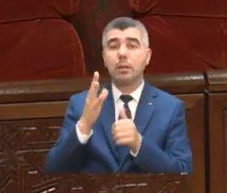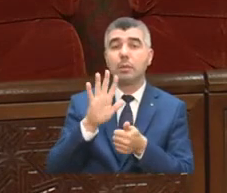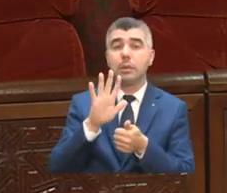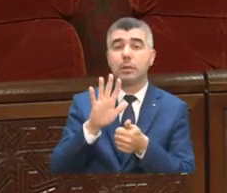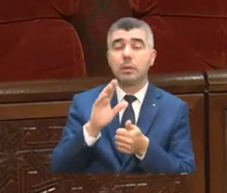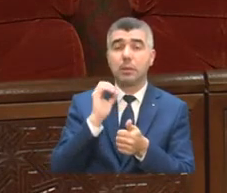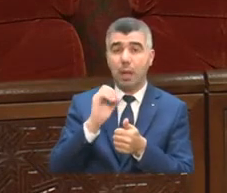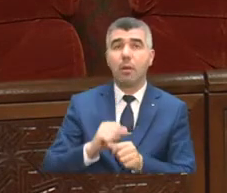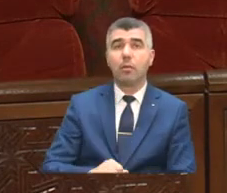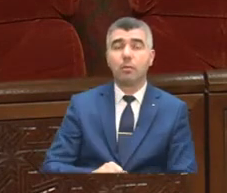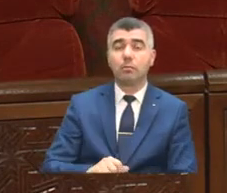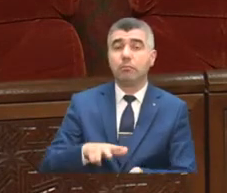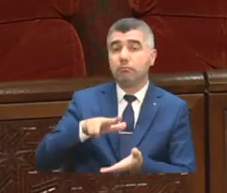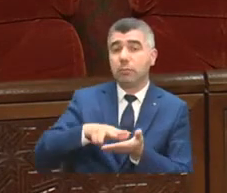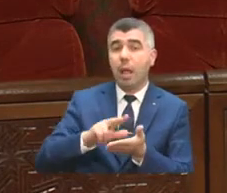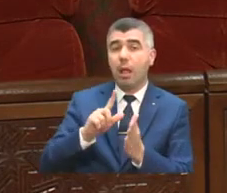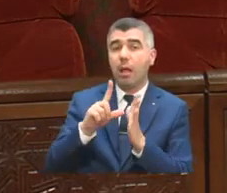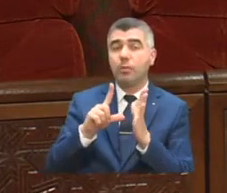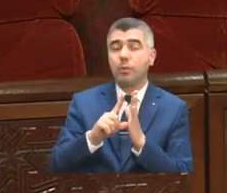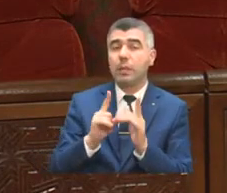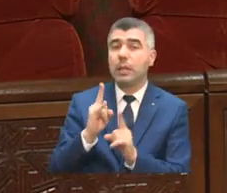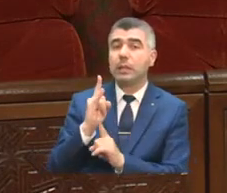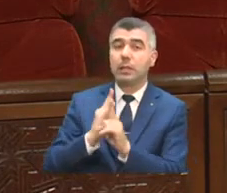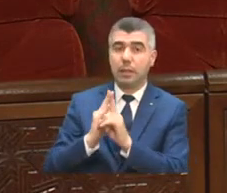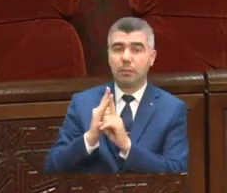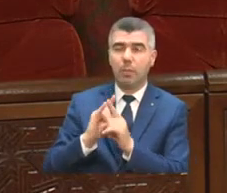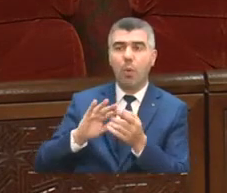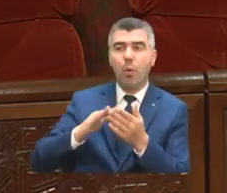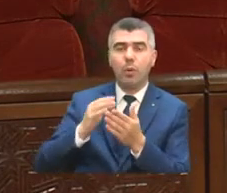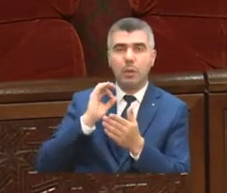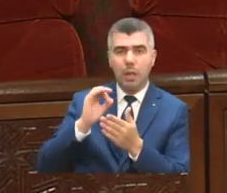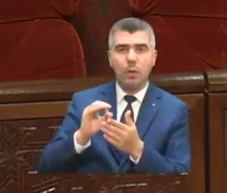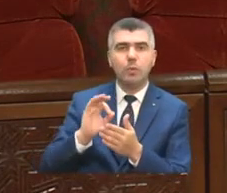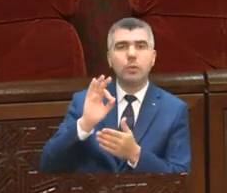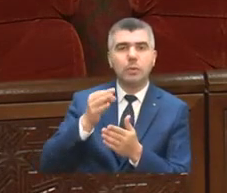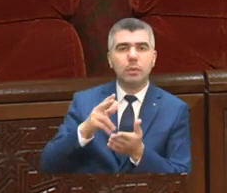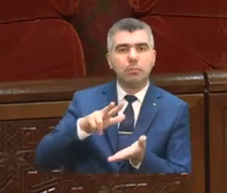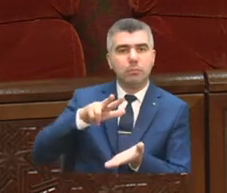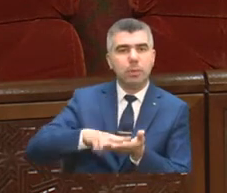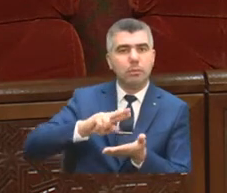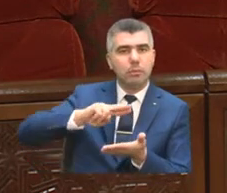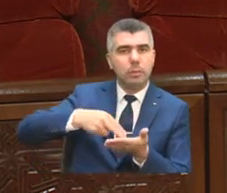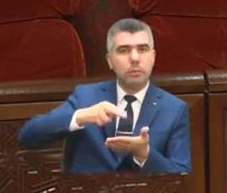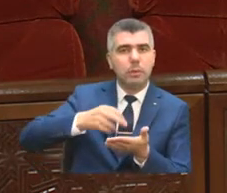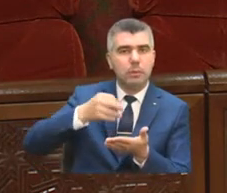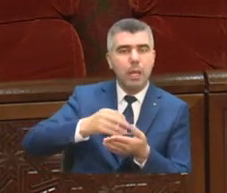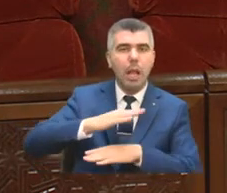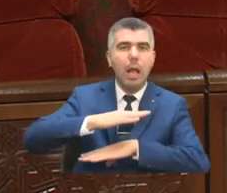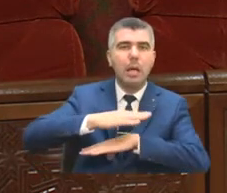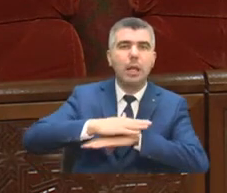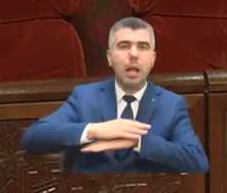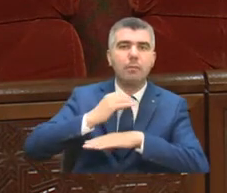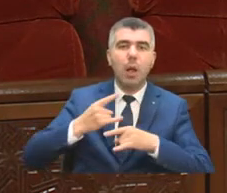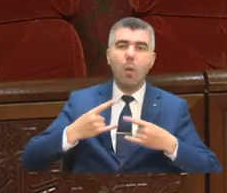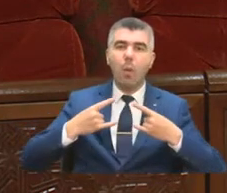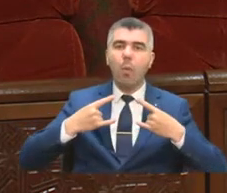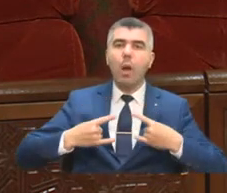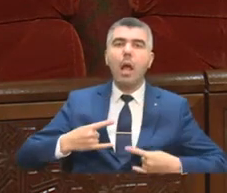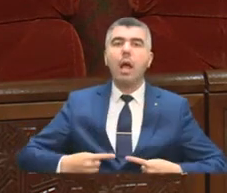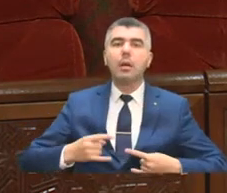النقل، وتيسمح لجميع الراغبين في الاستثمار فيه من الحصول على التراخيص اللازمه مع احترام شروط السلامه والجوده